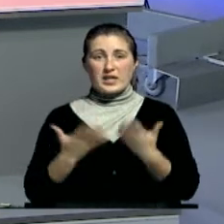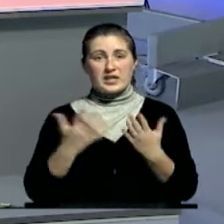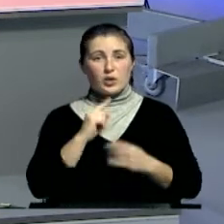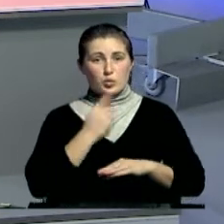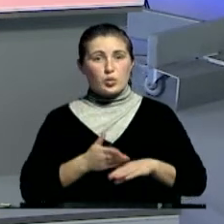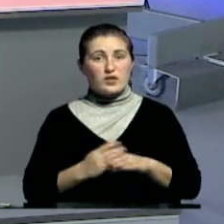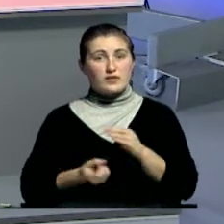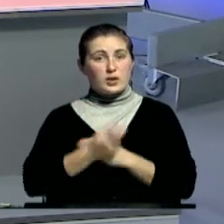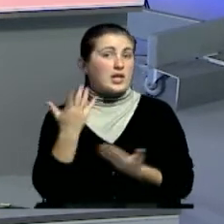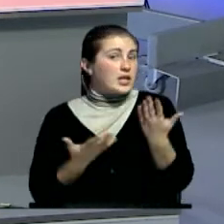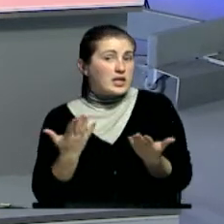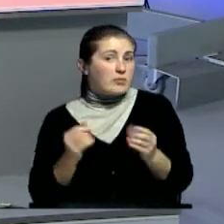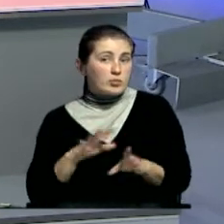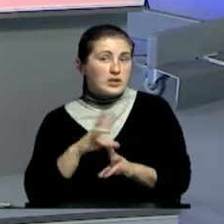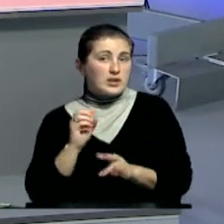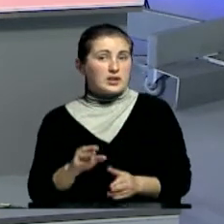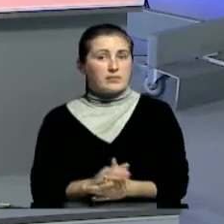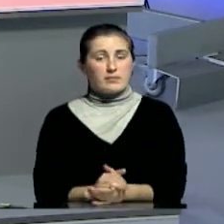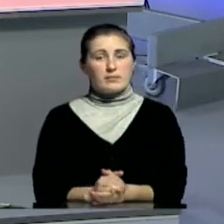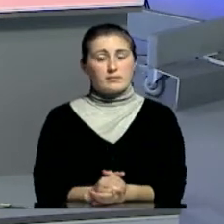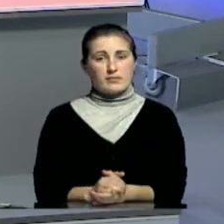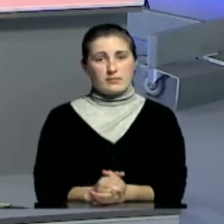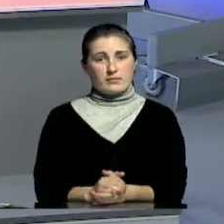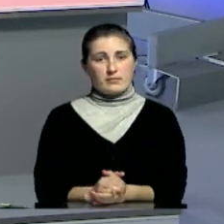сложности возникают или, наоборот, нет?